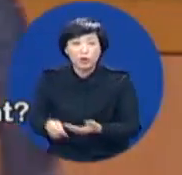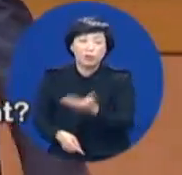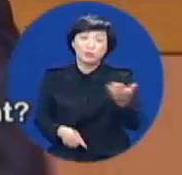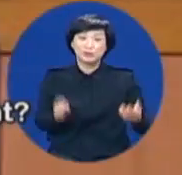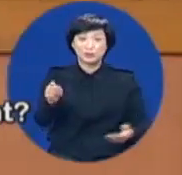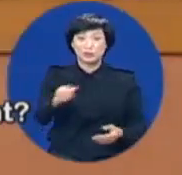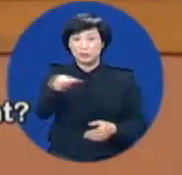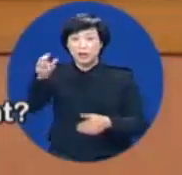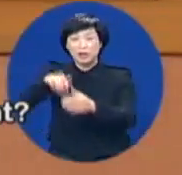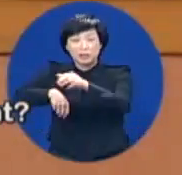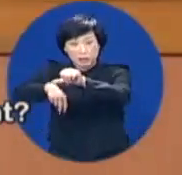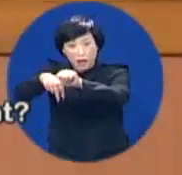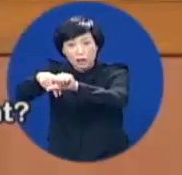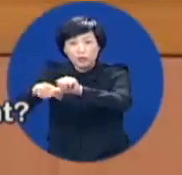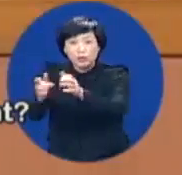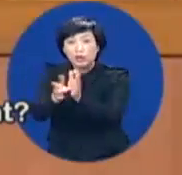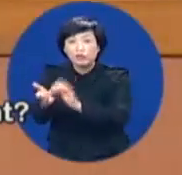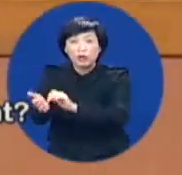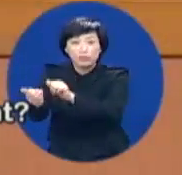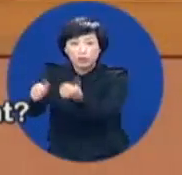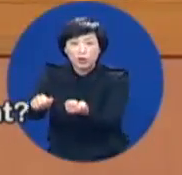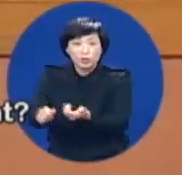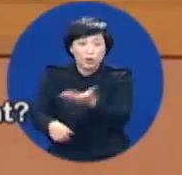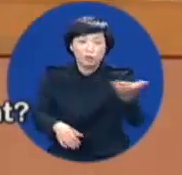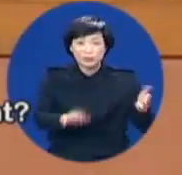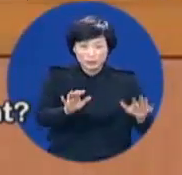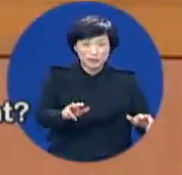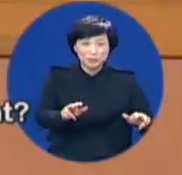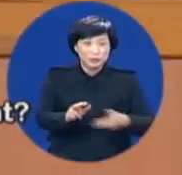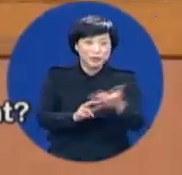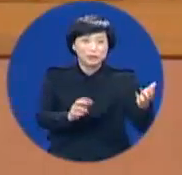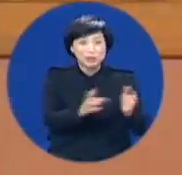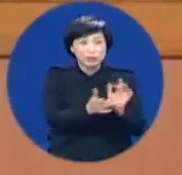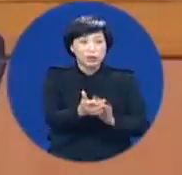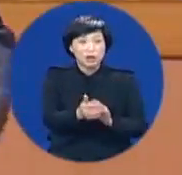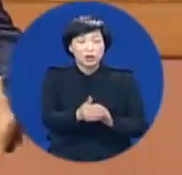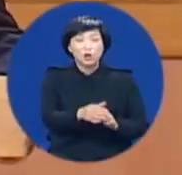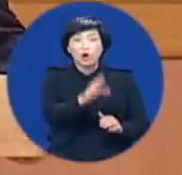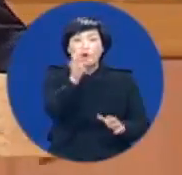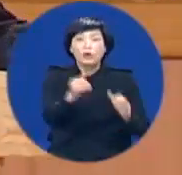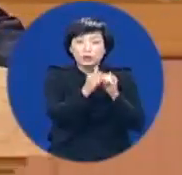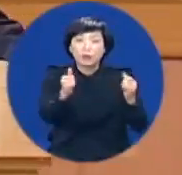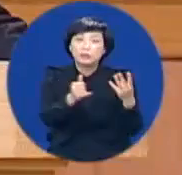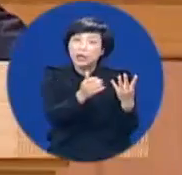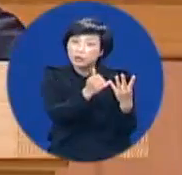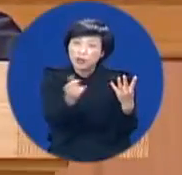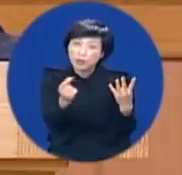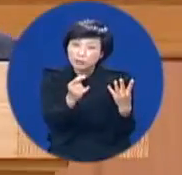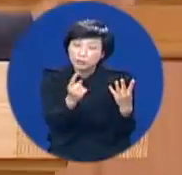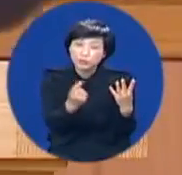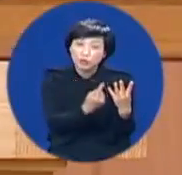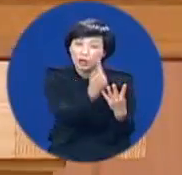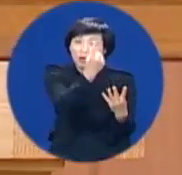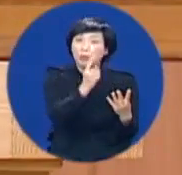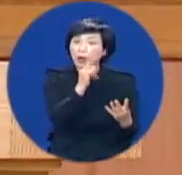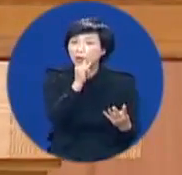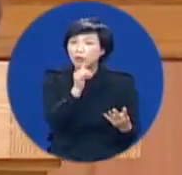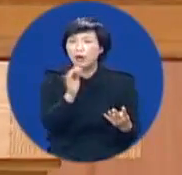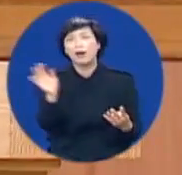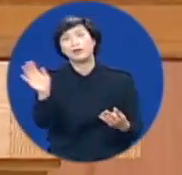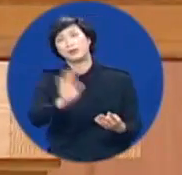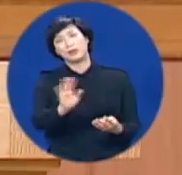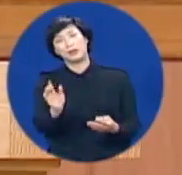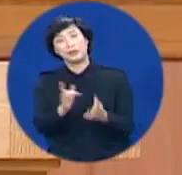그런 십자가를 지고 죽은 그가 세상에는 성인이라? 왜 성인입니까 그가? 그는